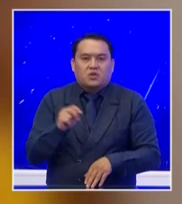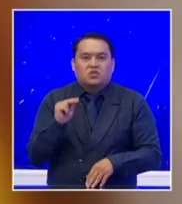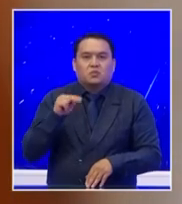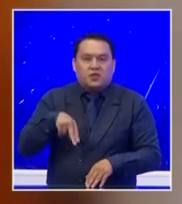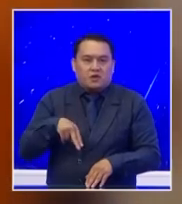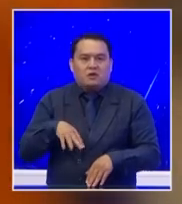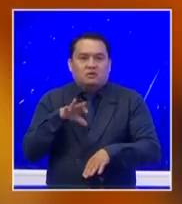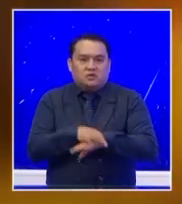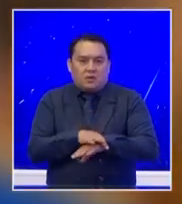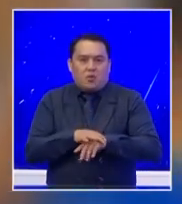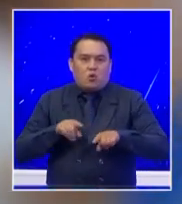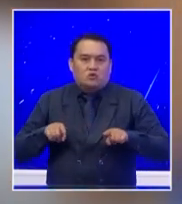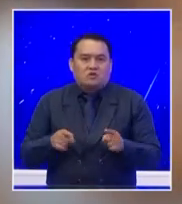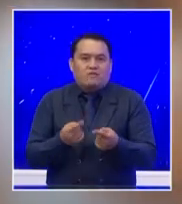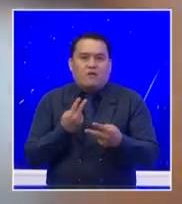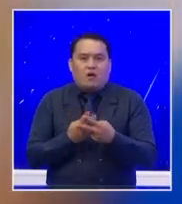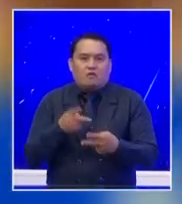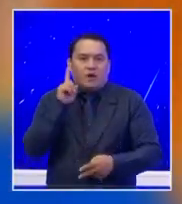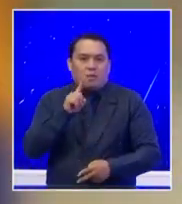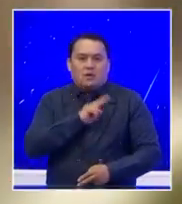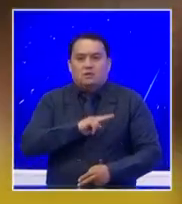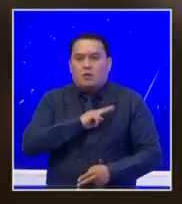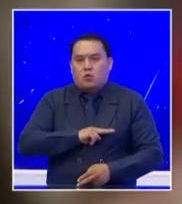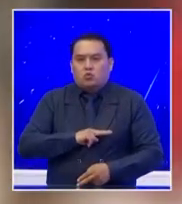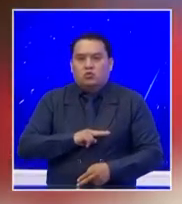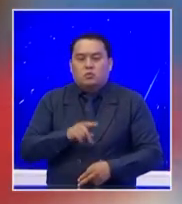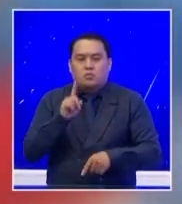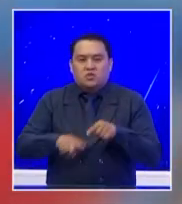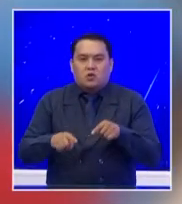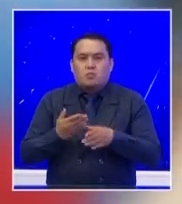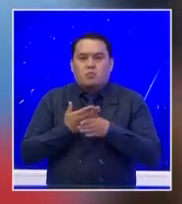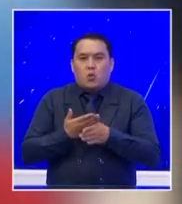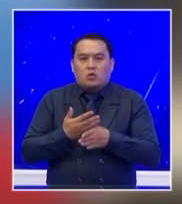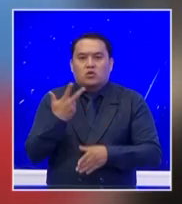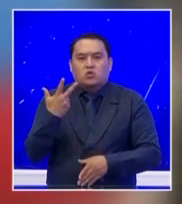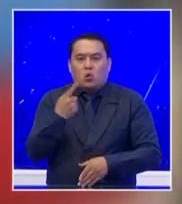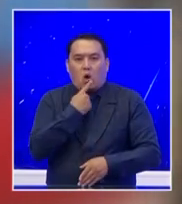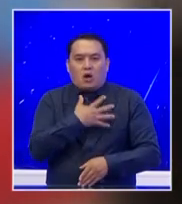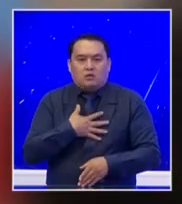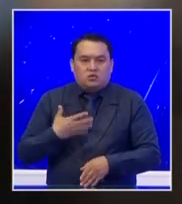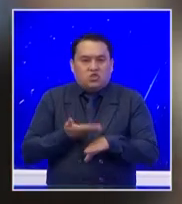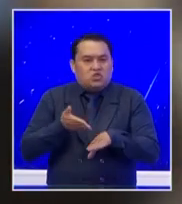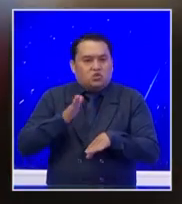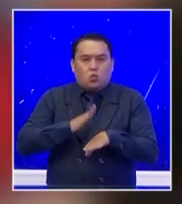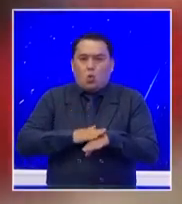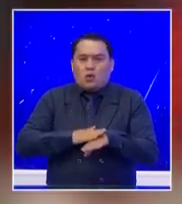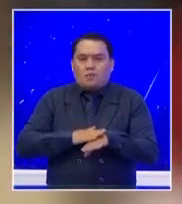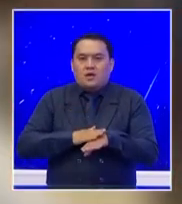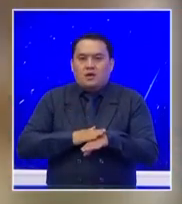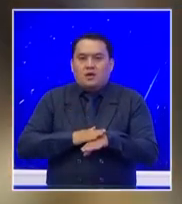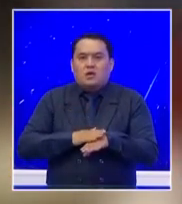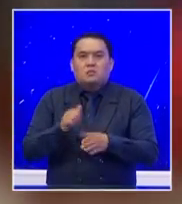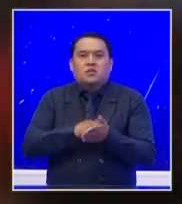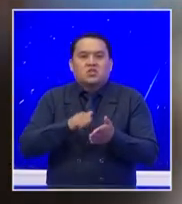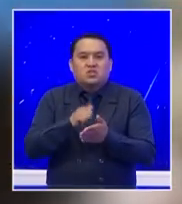ЧП и задержала нападавшего. На месте работают сотрудники скорой помощи. Как минимум трое из пострадавших в тяжелом состоянии.